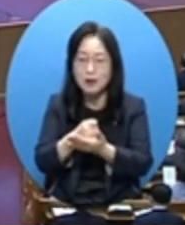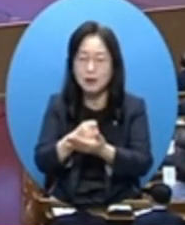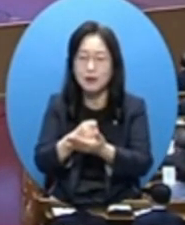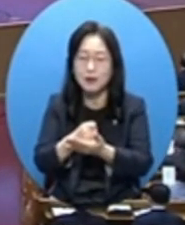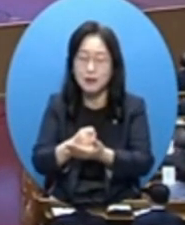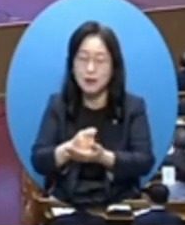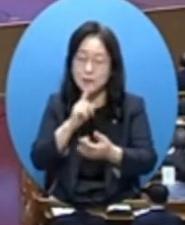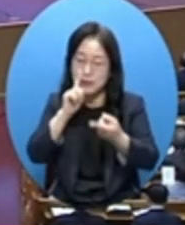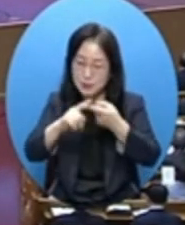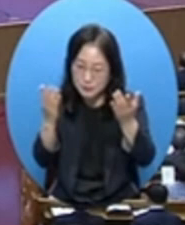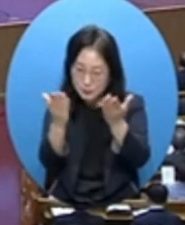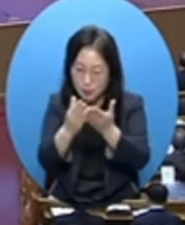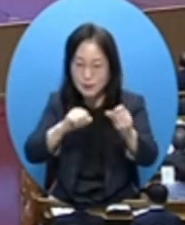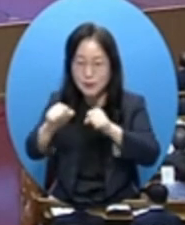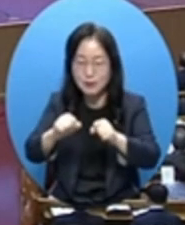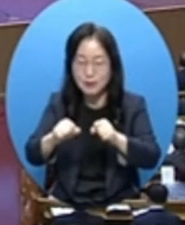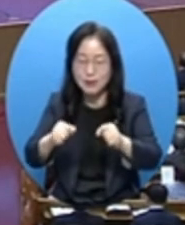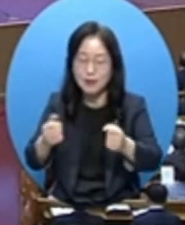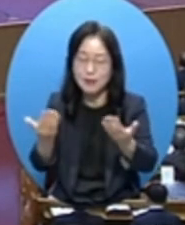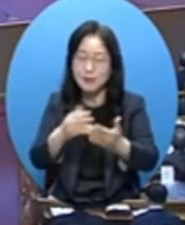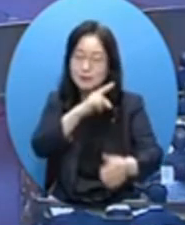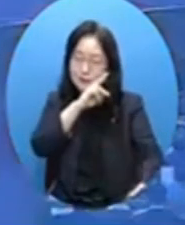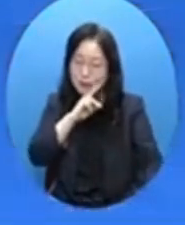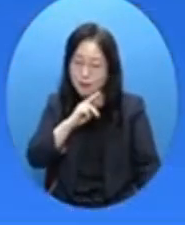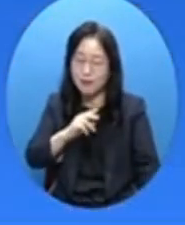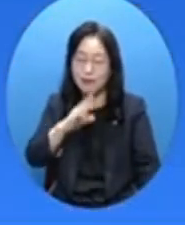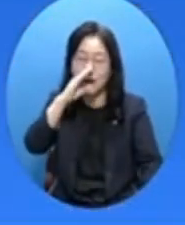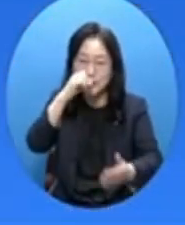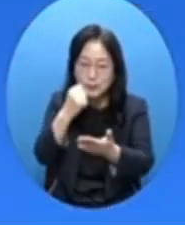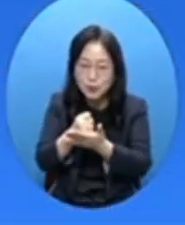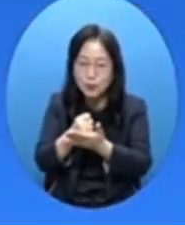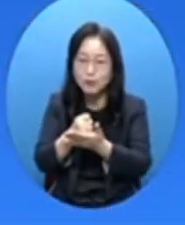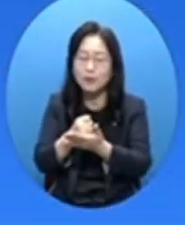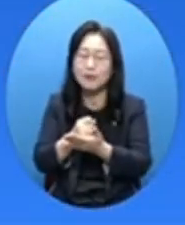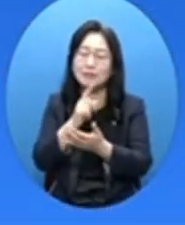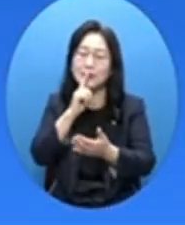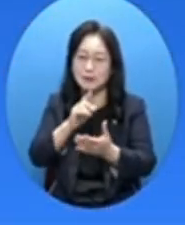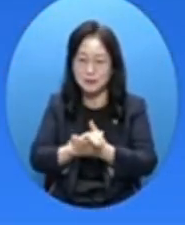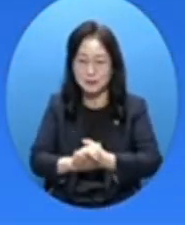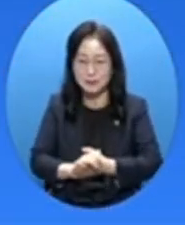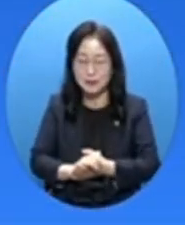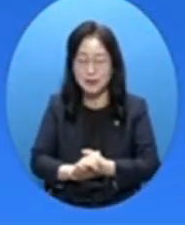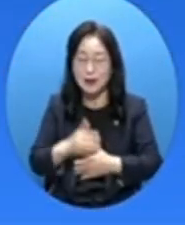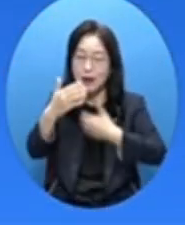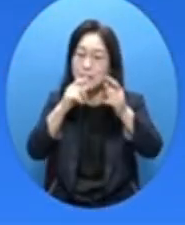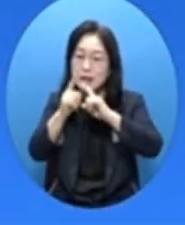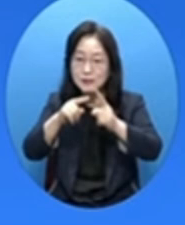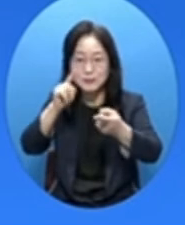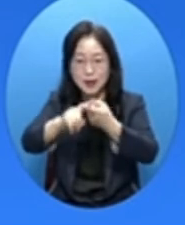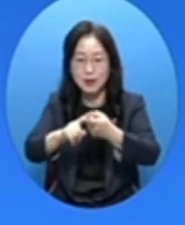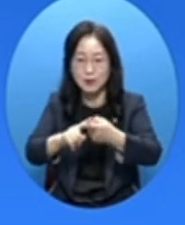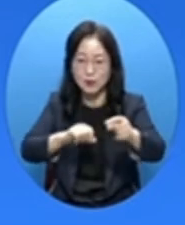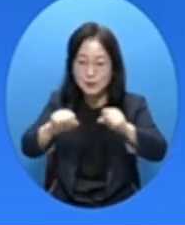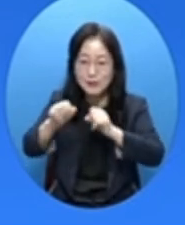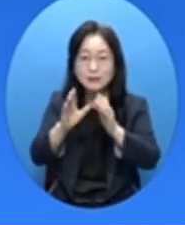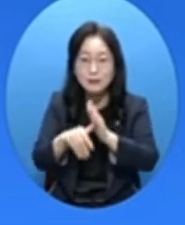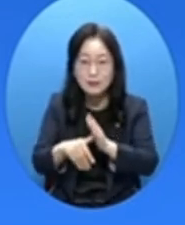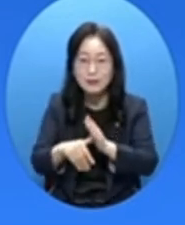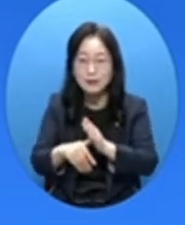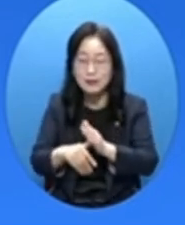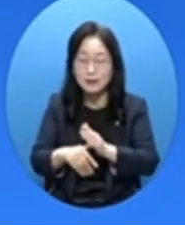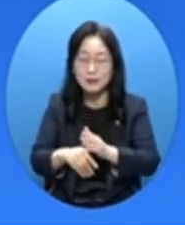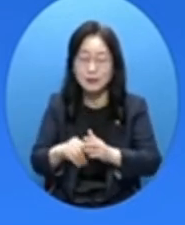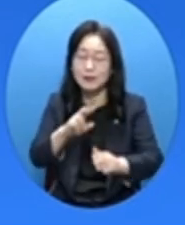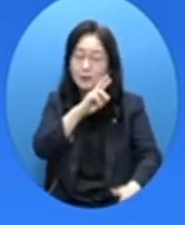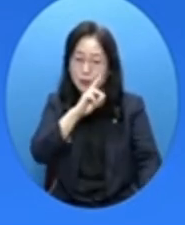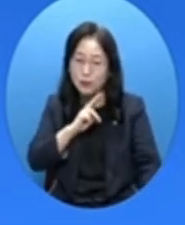내 길이 평탄하게 되겠으며 내가 형통하리라고 주님 말씀하셨습니다 말씀을 지켜 행할 때 우리 길이